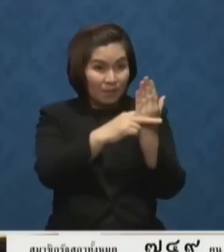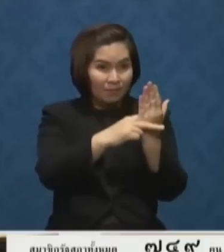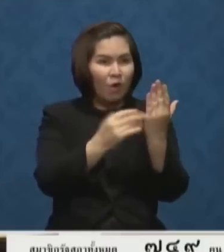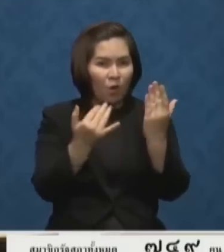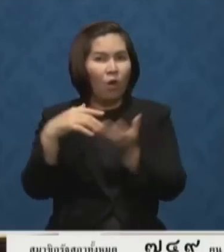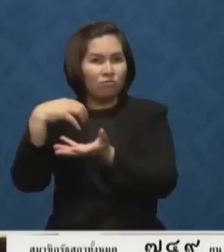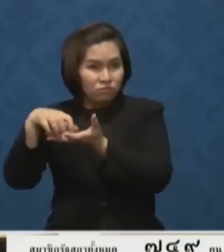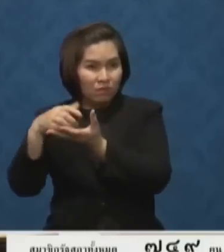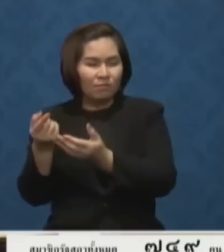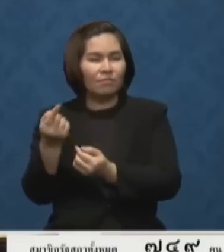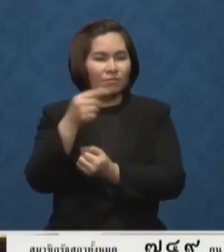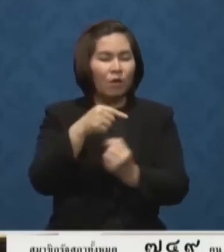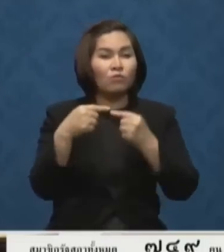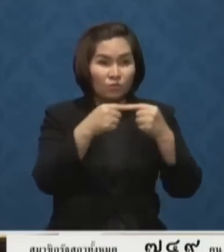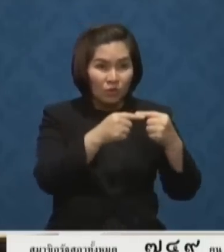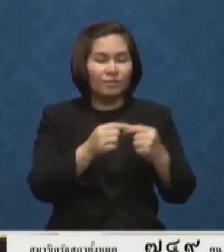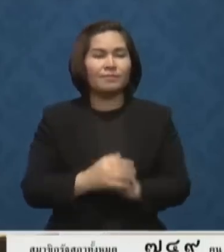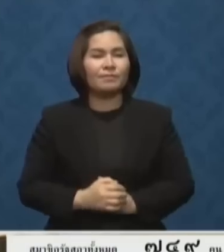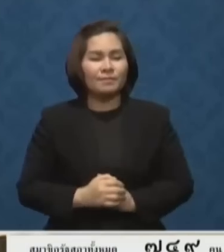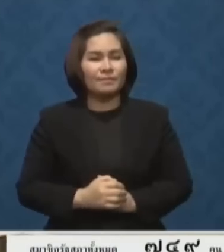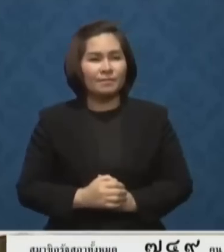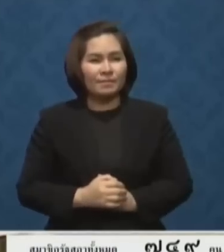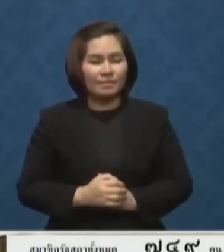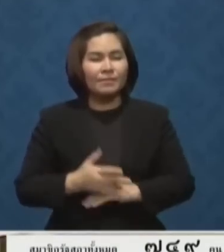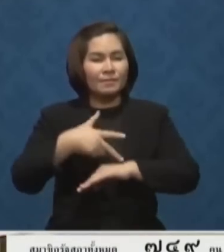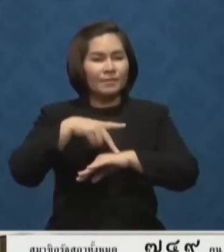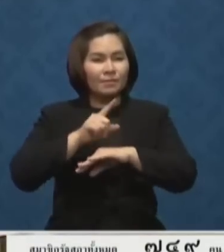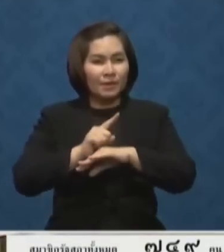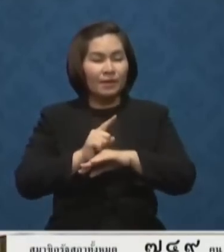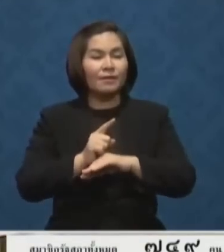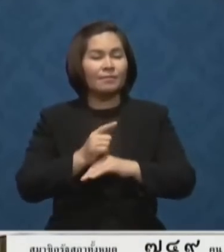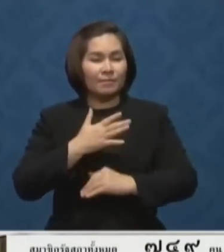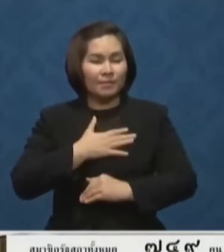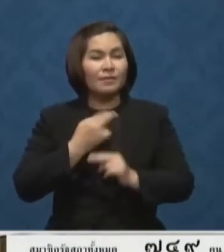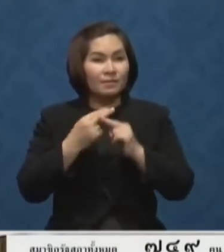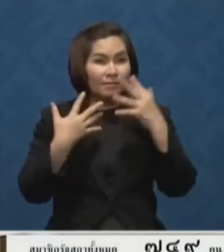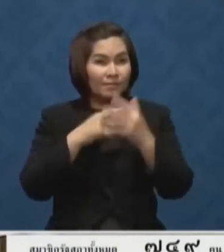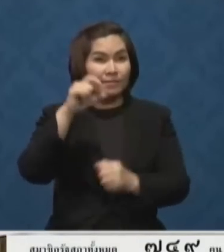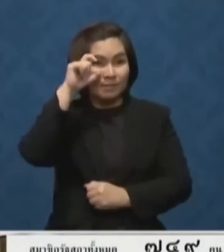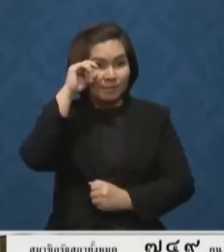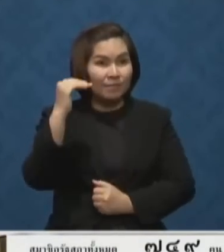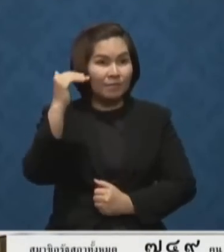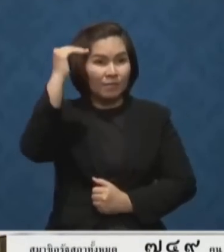่อนะครับเราอีกณ